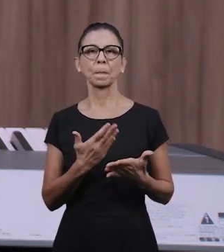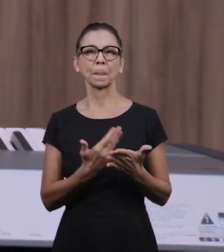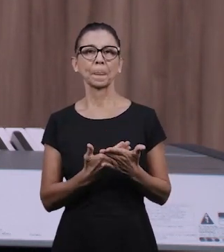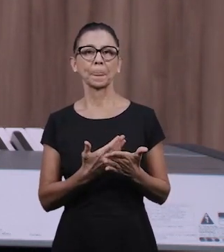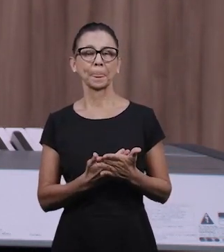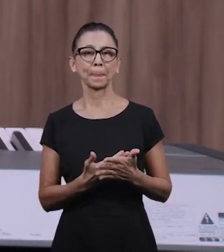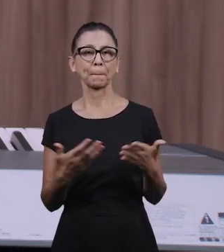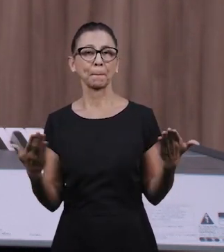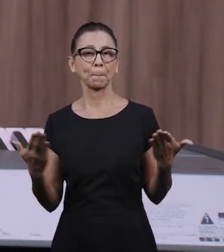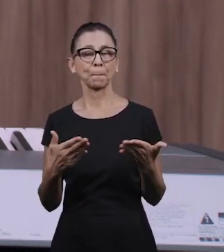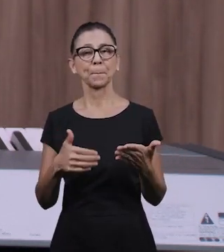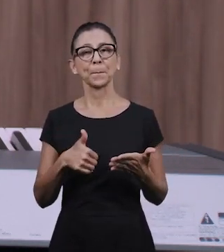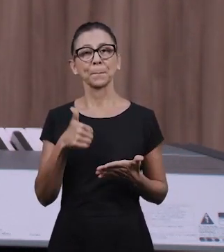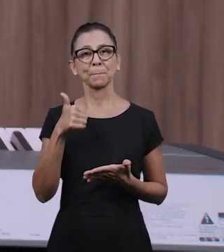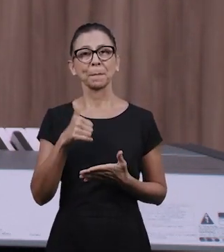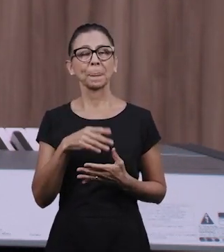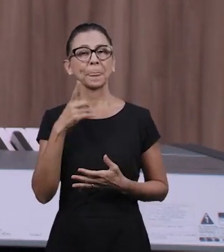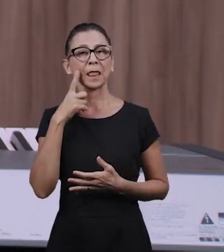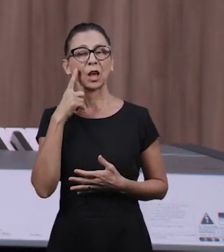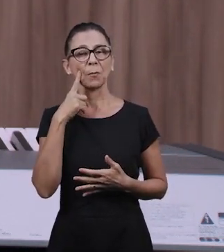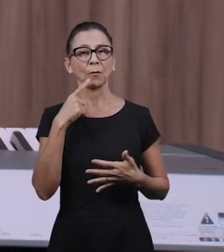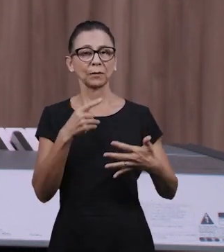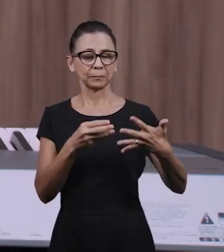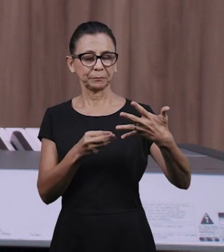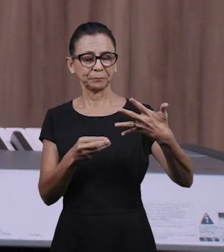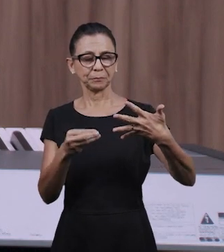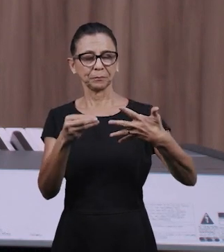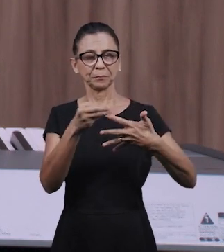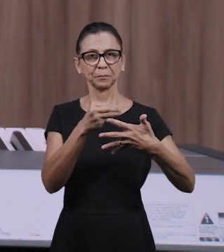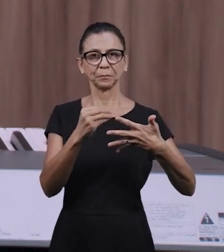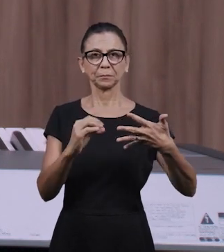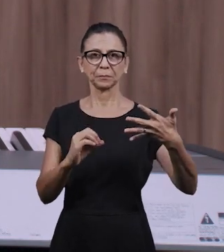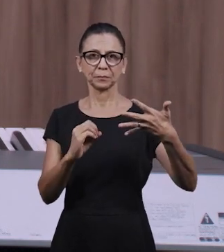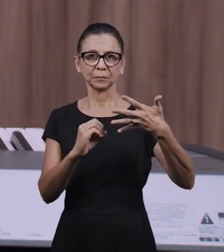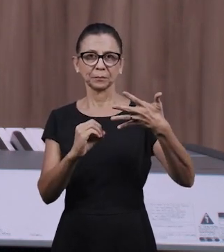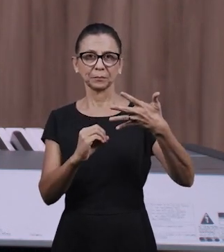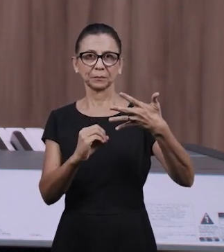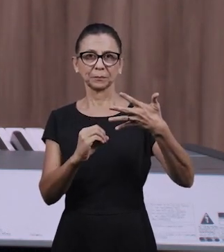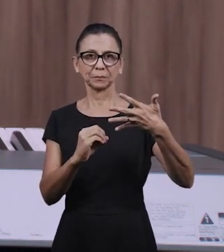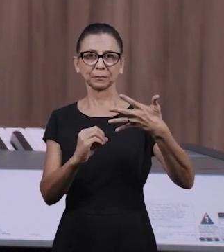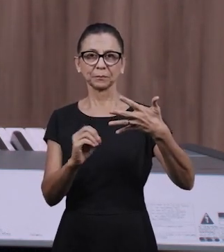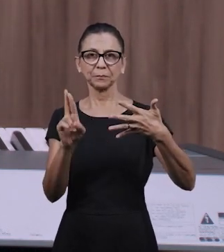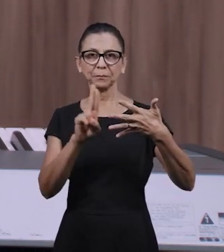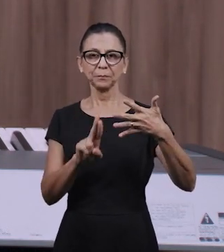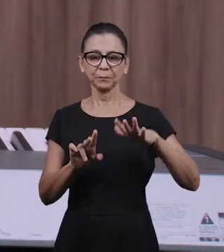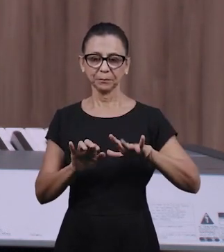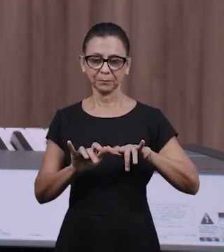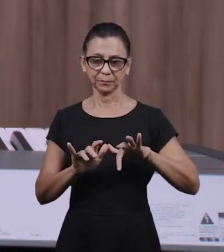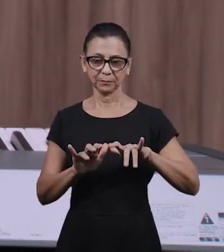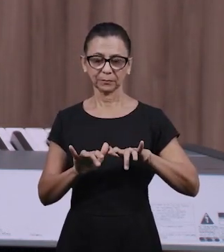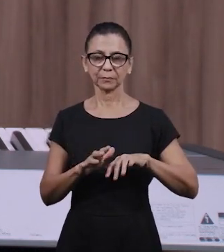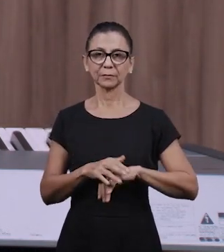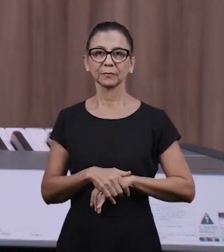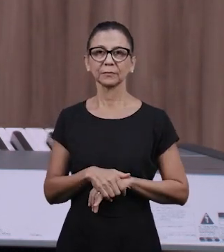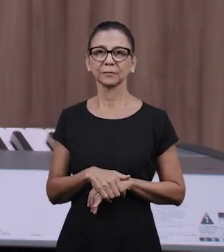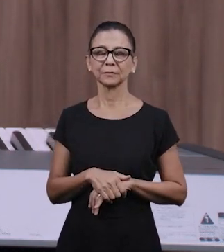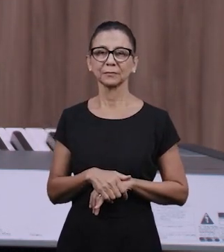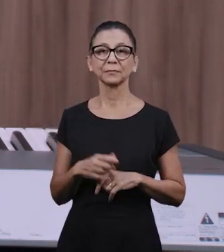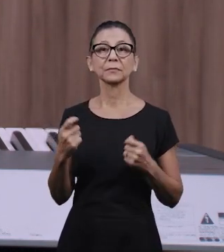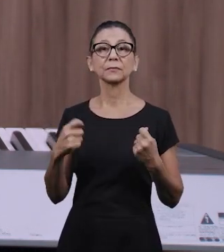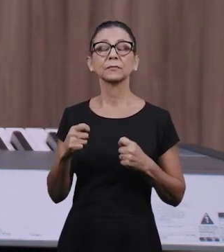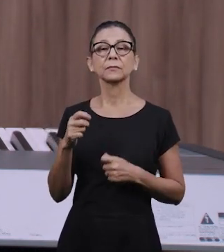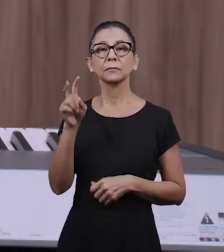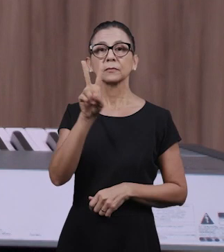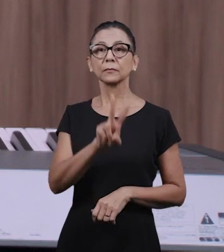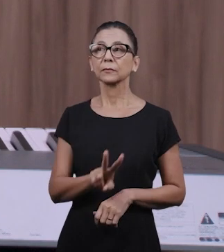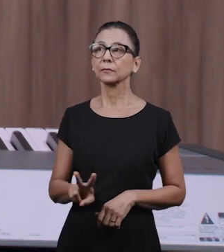flûte. Aujourd'hui, dans la première étude, nous allons travailler l'échelle Do majeur au clavier. Afin de comprendre ici le clavier, nous